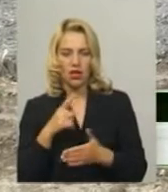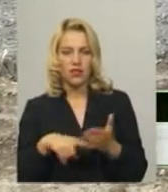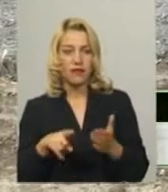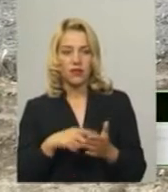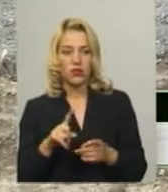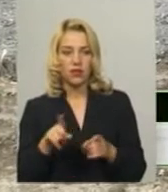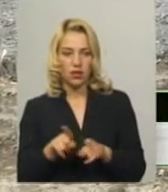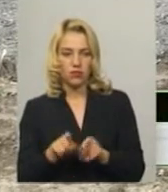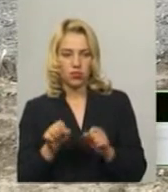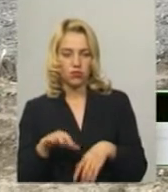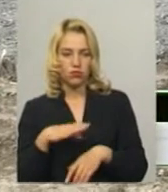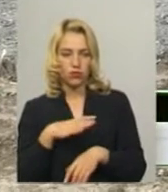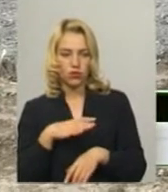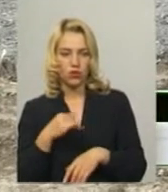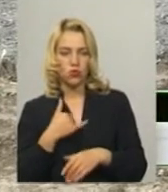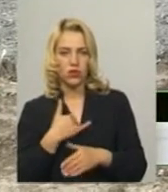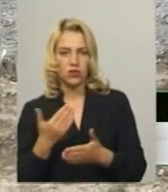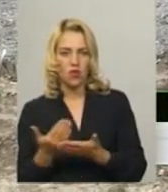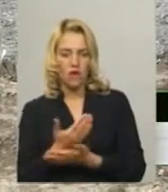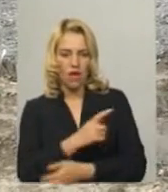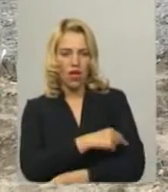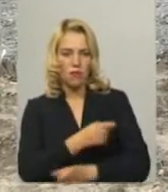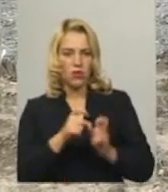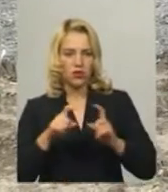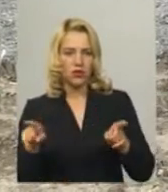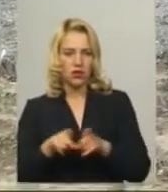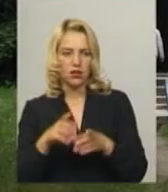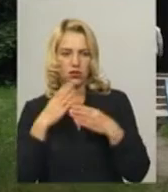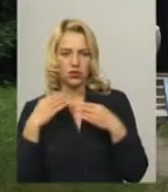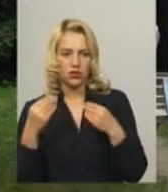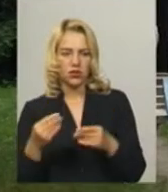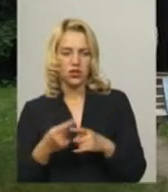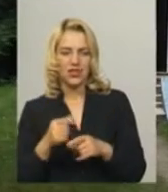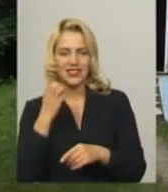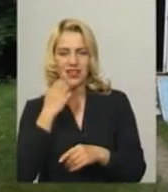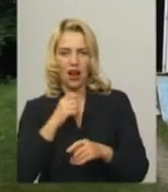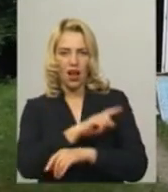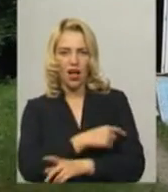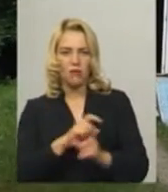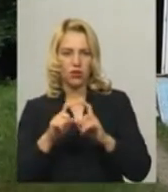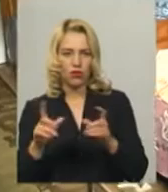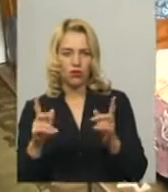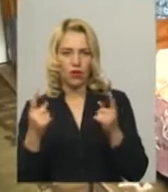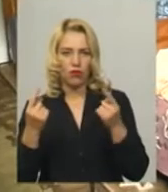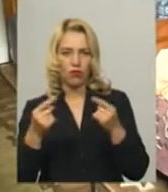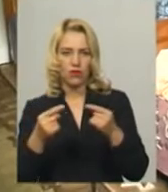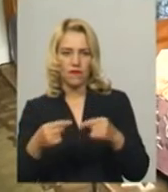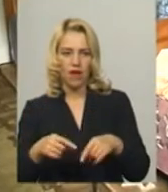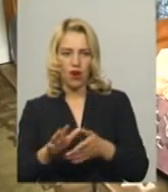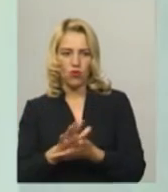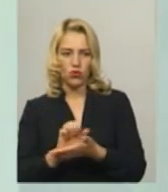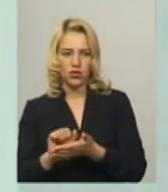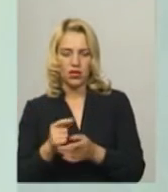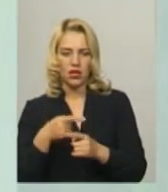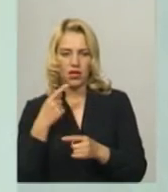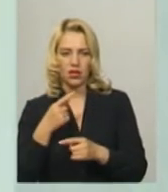це може бути нам нова амбулаторія, така красота. Стара амбулаторія розвалюється, каже староста села Пилява